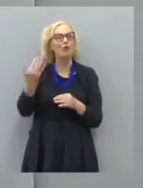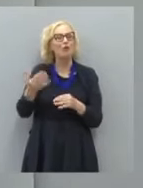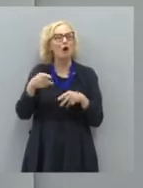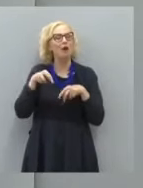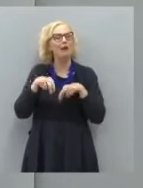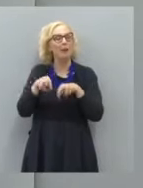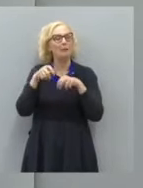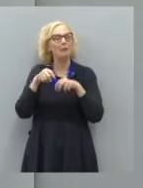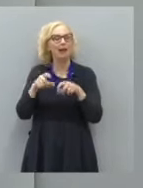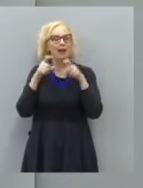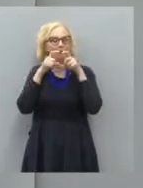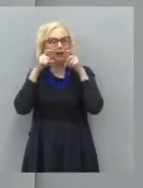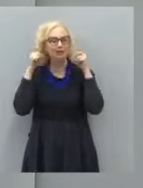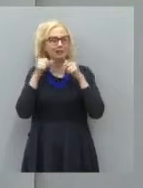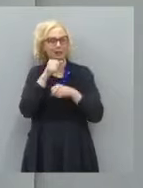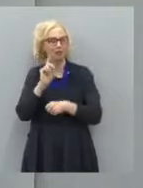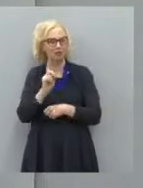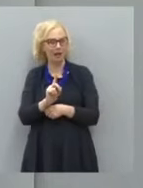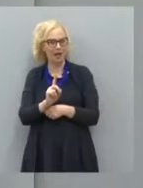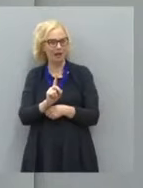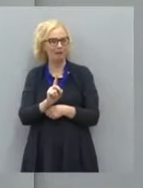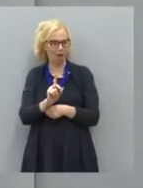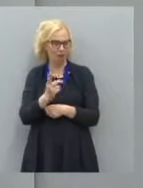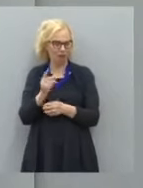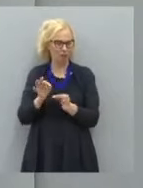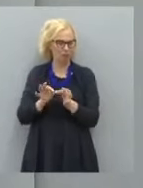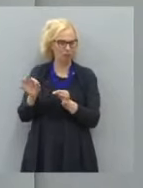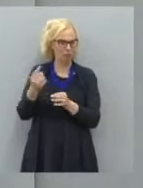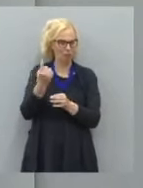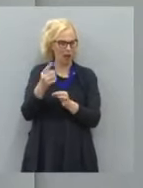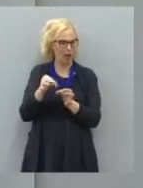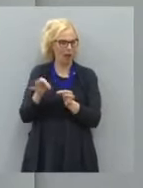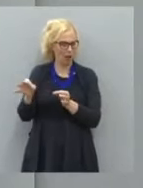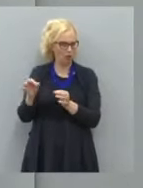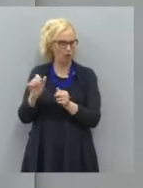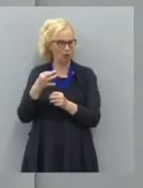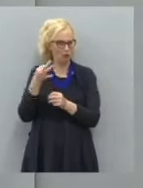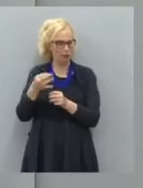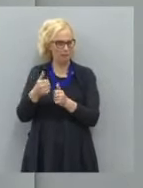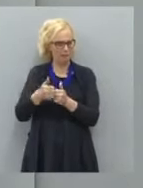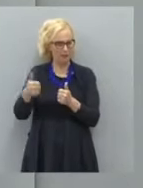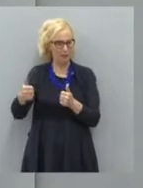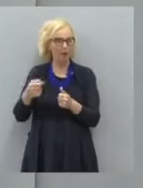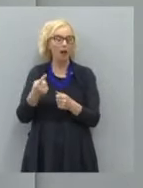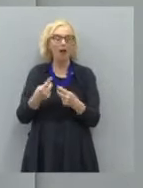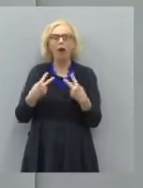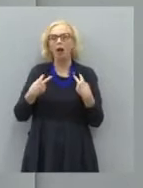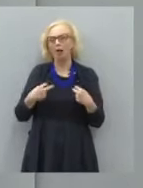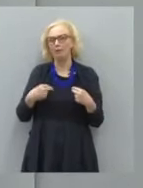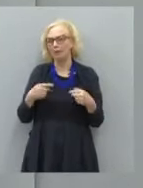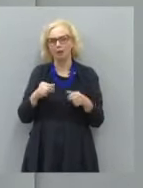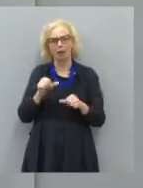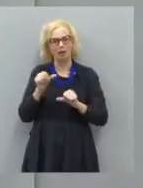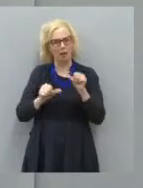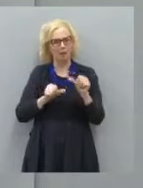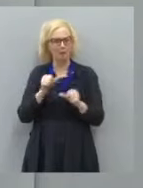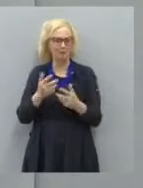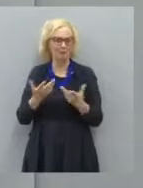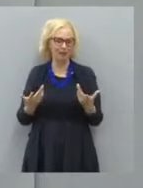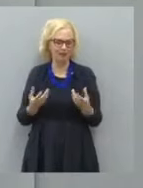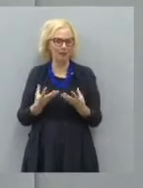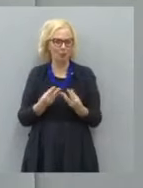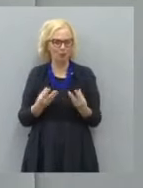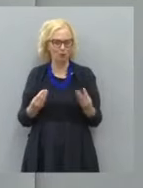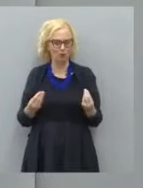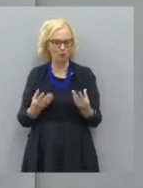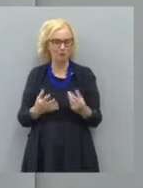luogo aperto ovviamente mantenendo il metro di distanziamento è un altro modo di vivere e di vedersi di guardarsi questo lo